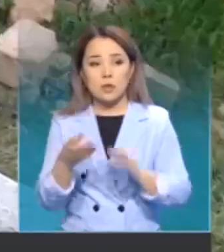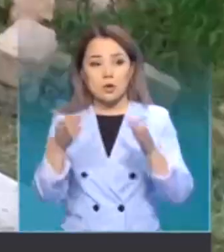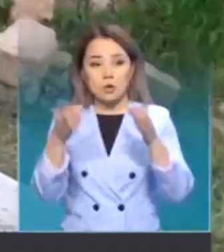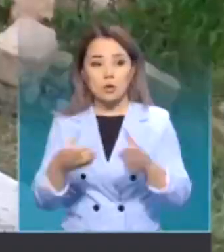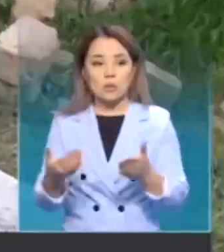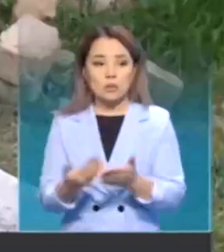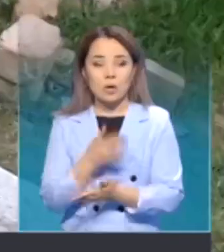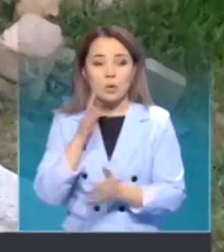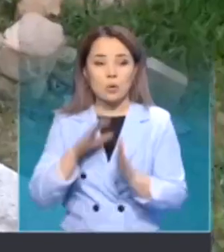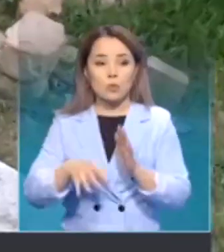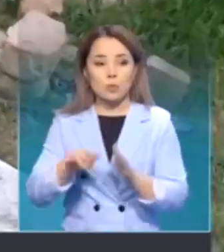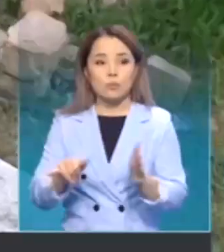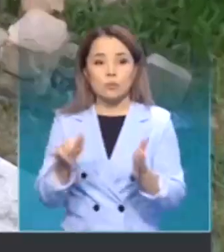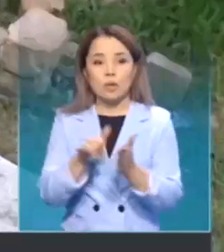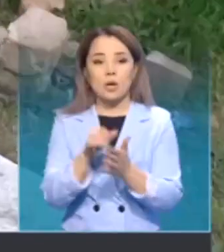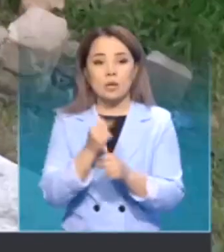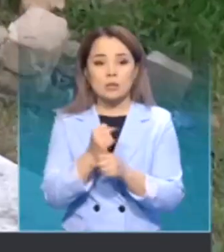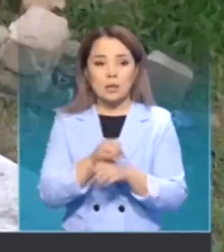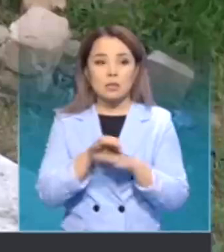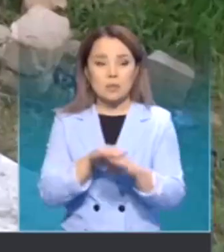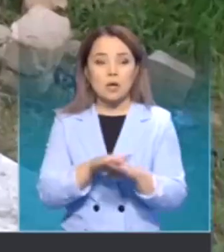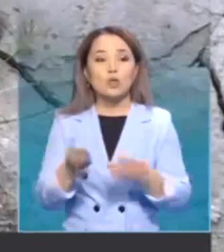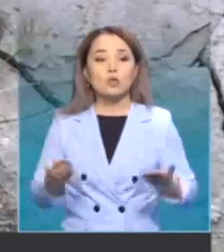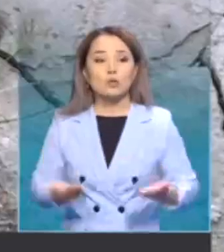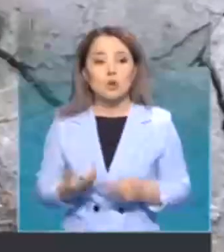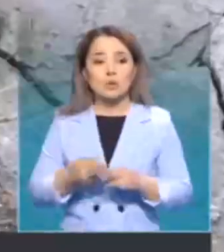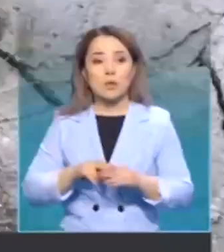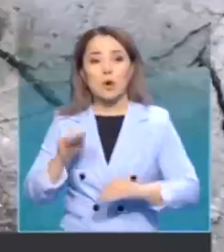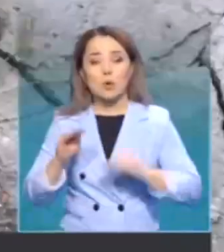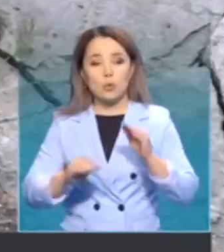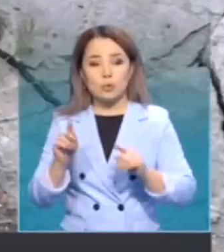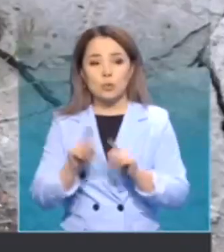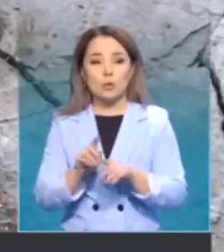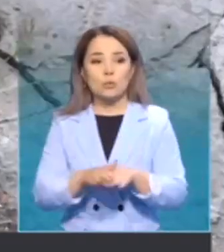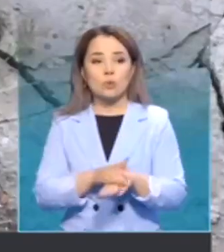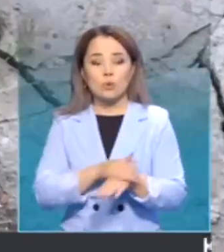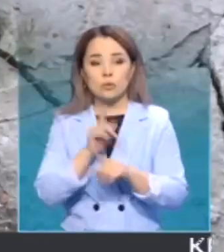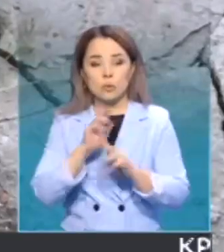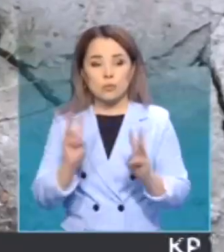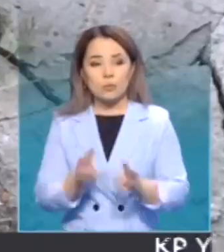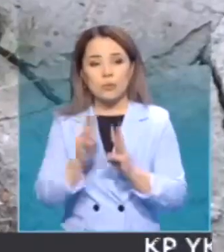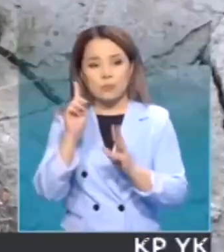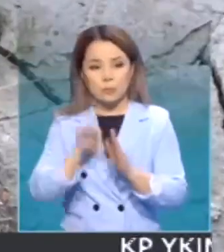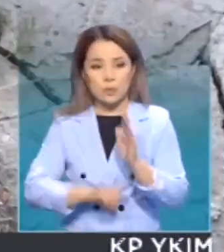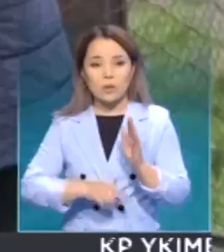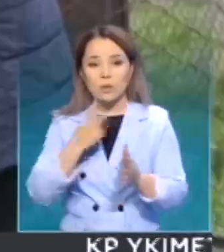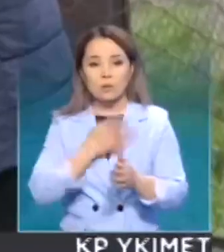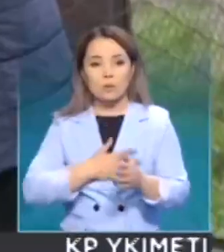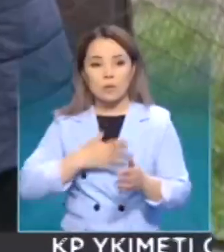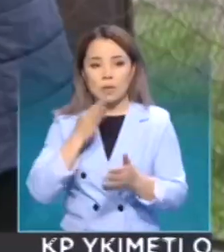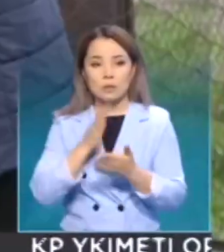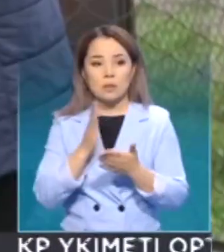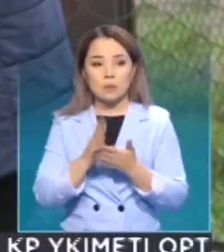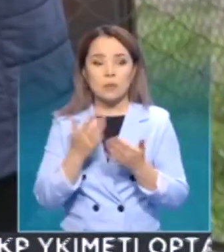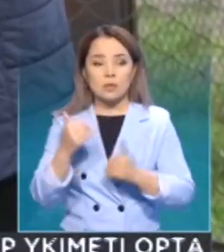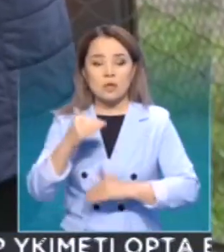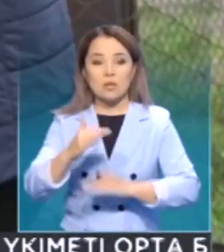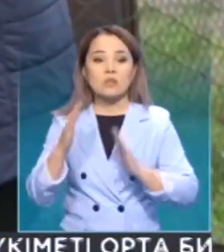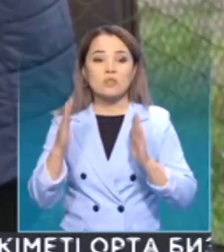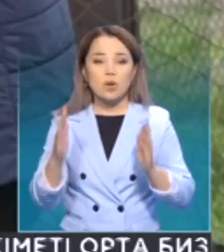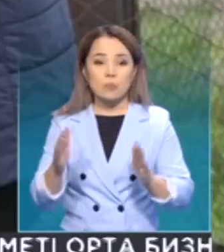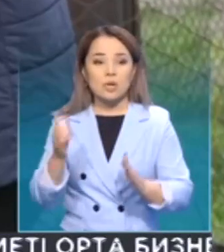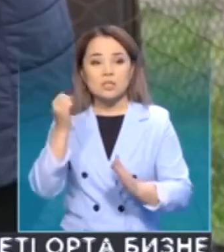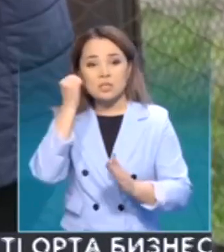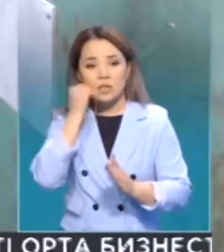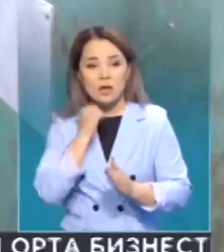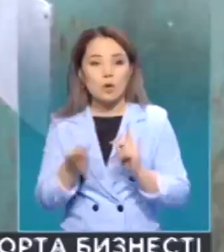да жаңадан су сорғыш орнатылды. Бірақ тұрғындар бұл құрылғылардың да көп ұзамай күйіп кететініне күмән келтірмейді. Себебі трансформатор